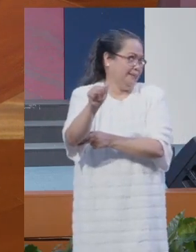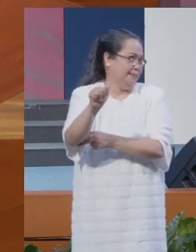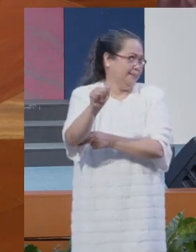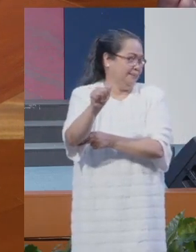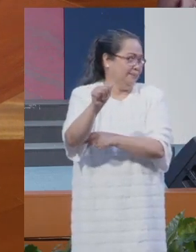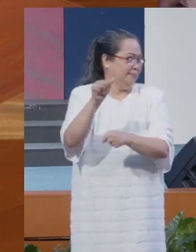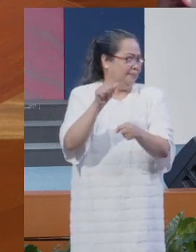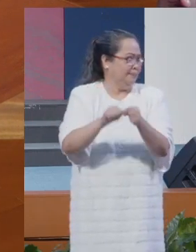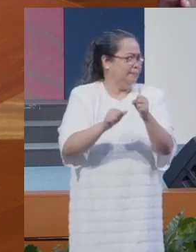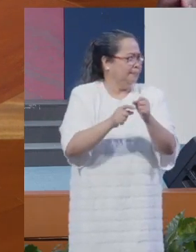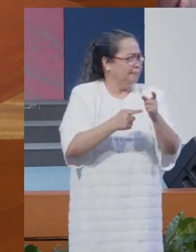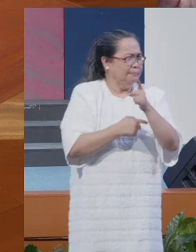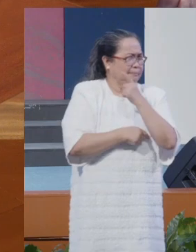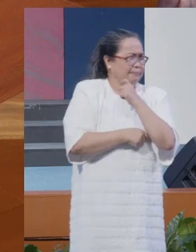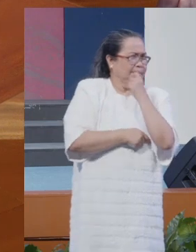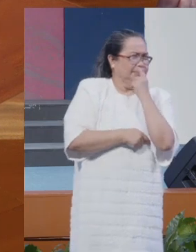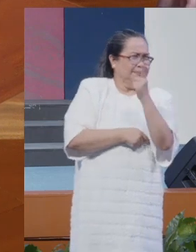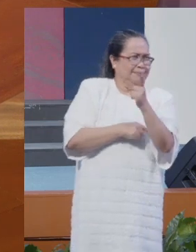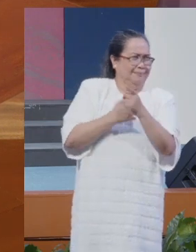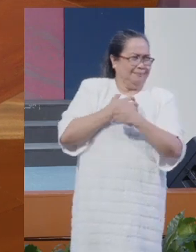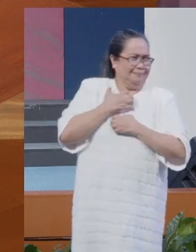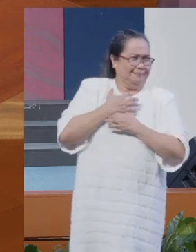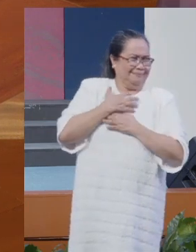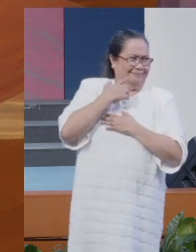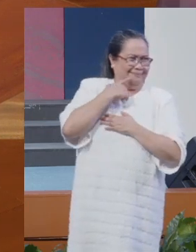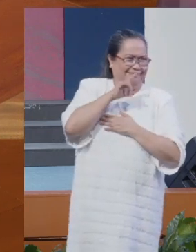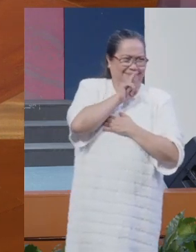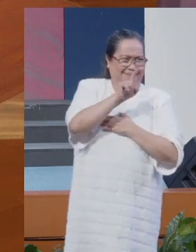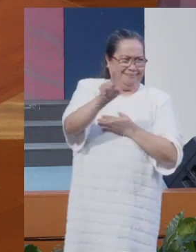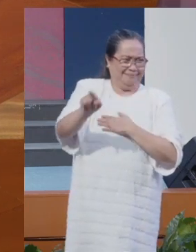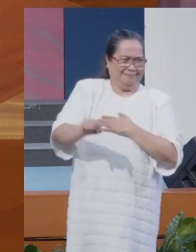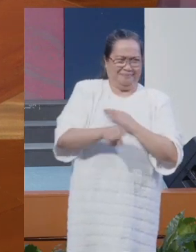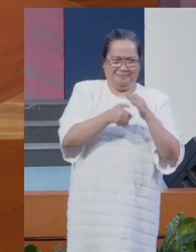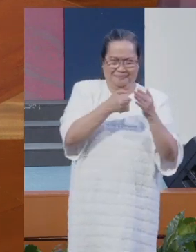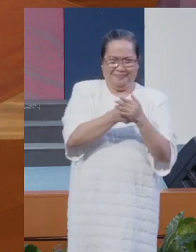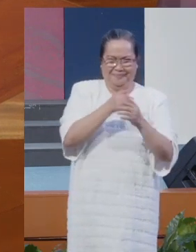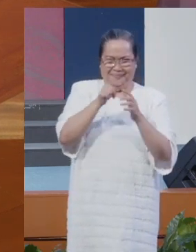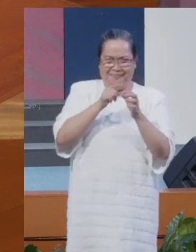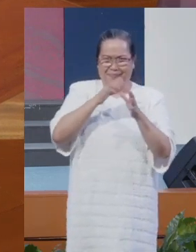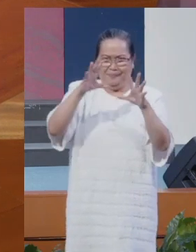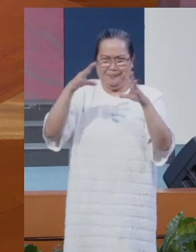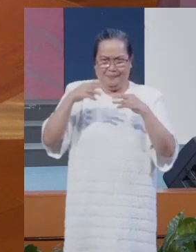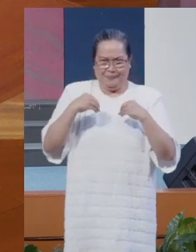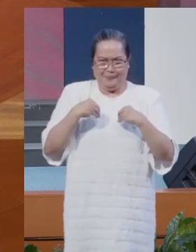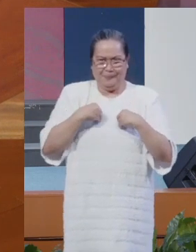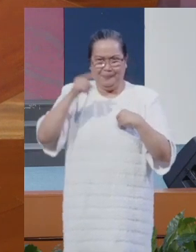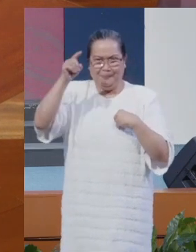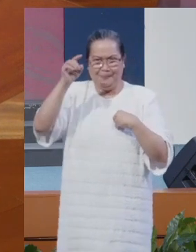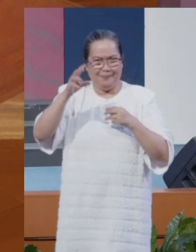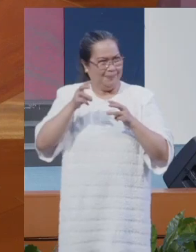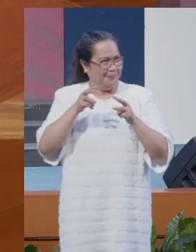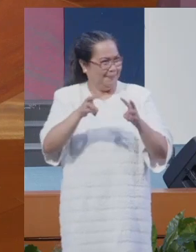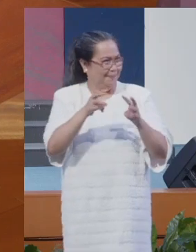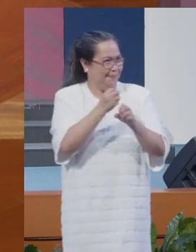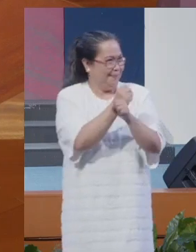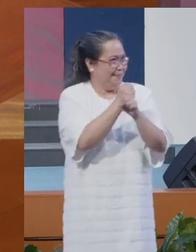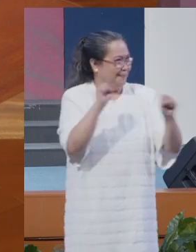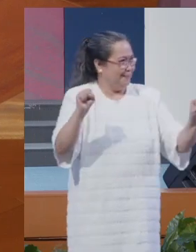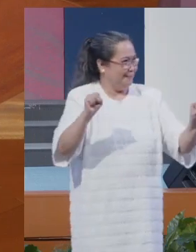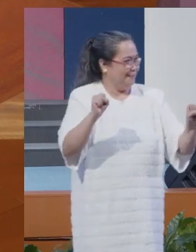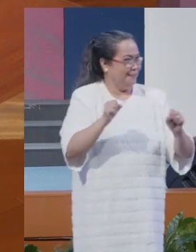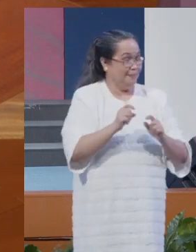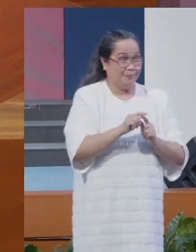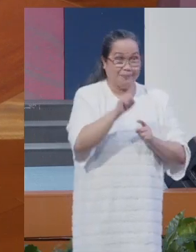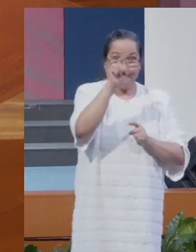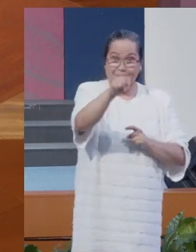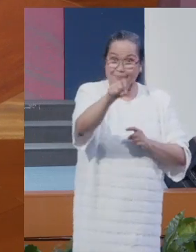Bakas muli sa sagot ng ating Panginoon ang kagalakan na dapat marka ng lahat ng tatanggap sa kanyang paraan ng kaligtasan.